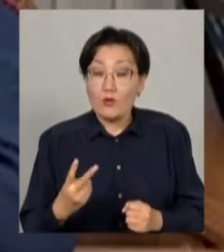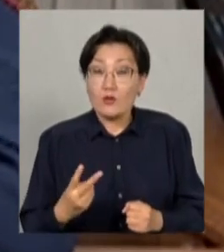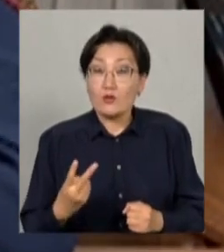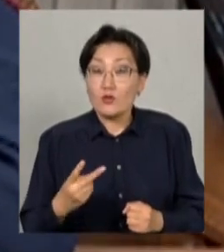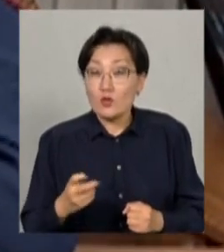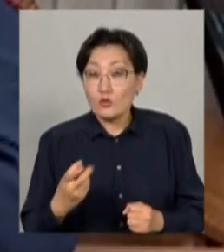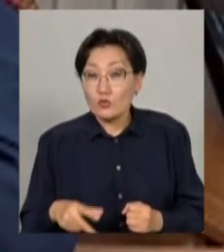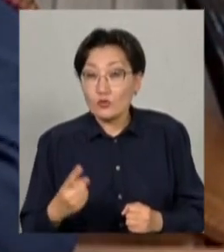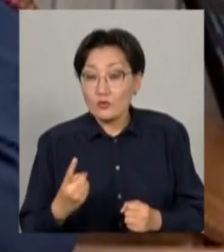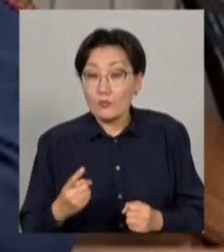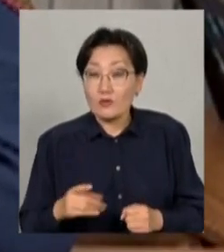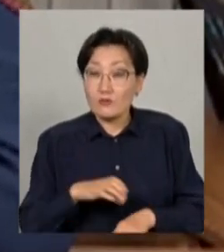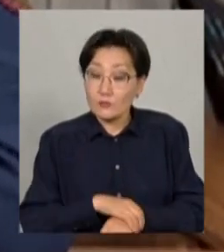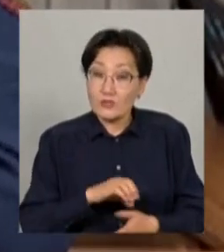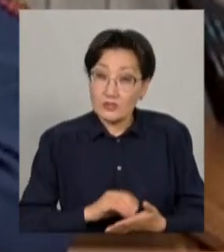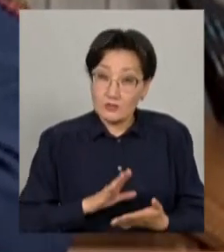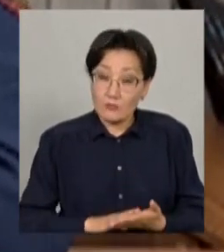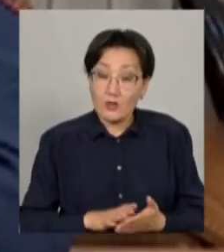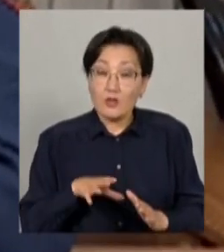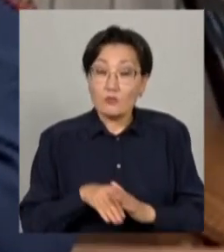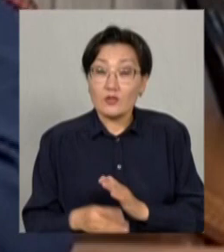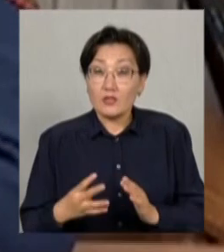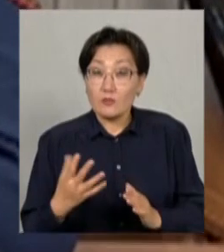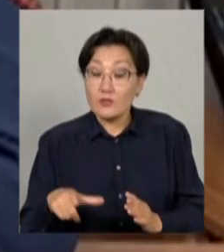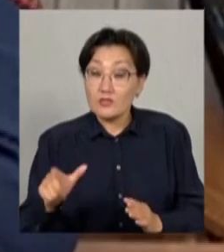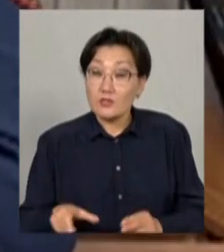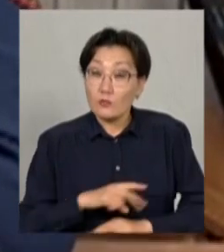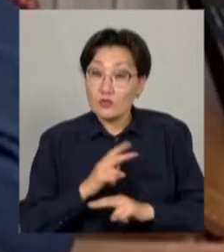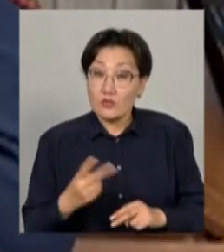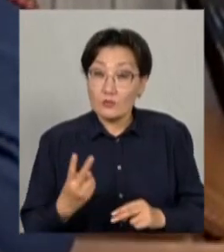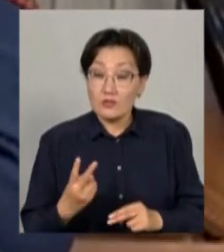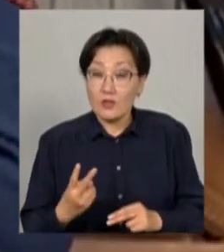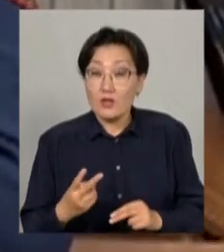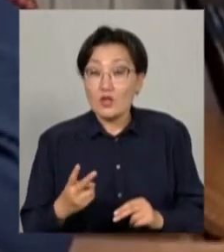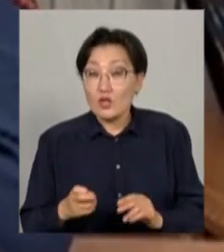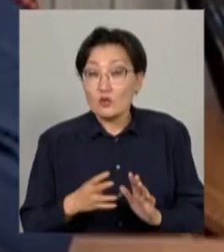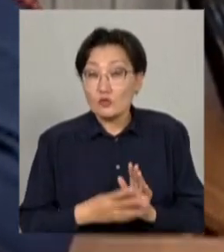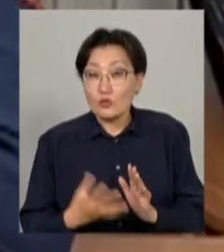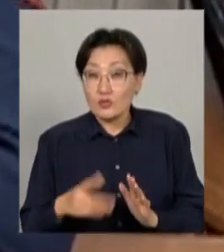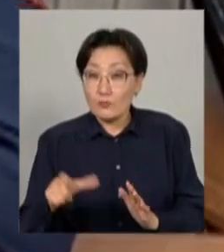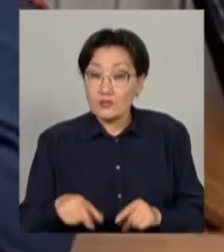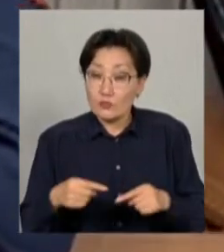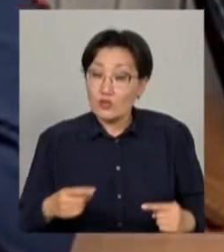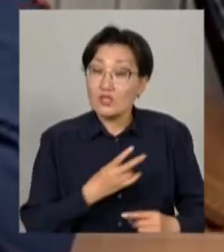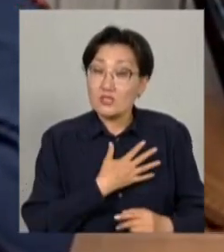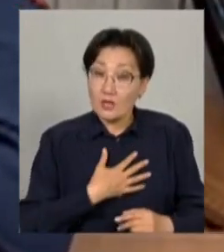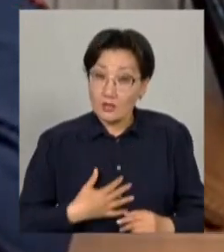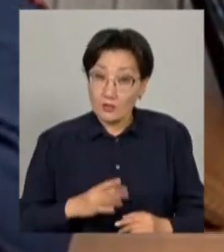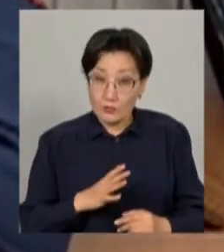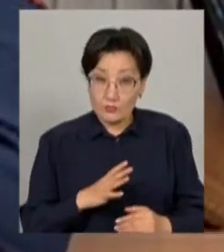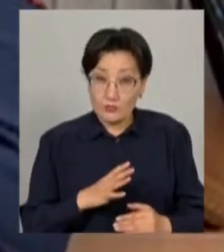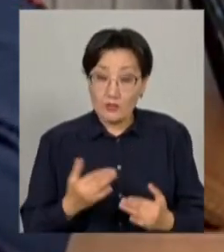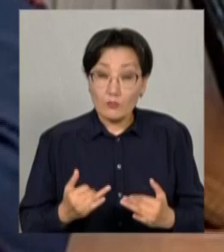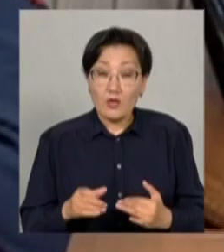жол көлік оқиғасы орын алды. Онда 45 адам қаза тауып, 295 адам түрлі дене жарақатын алды. Қазіргі